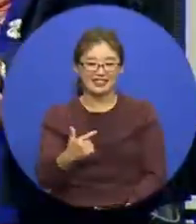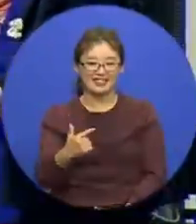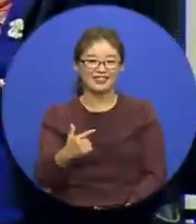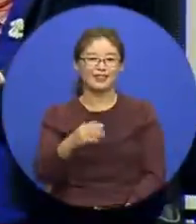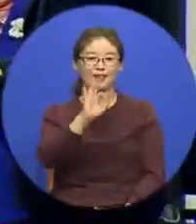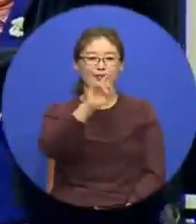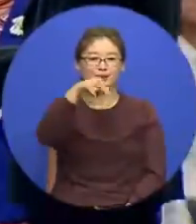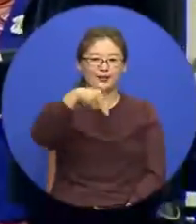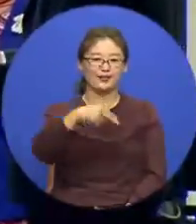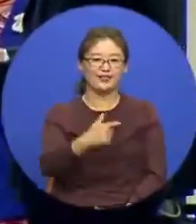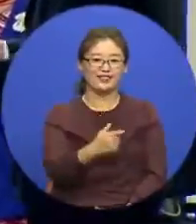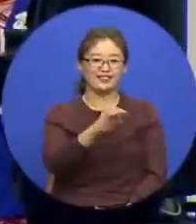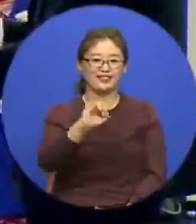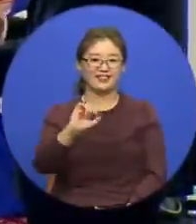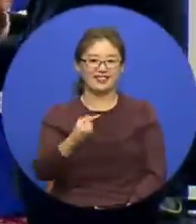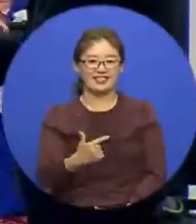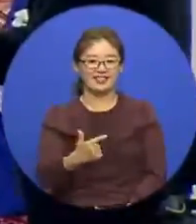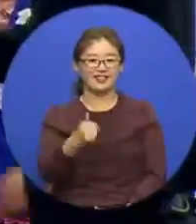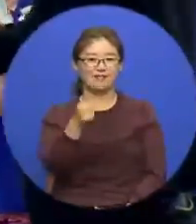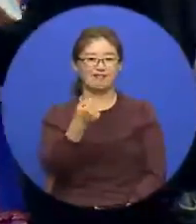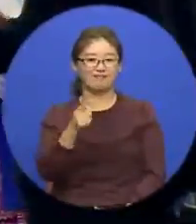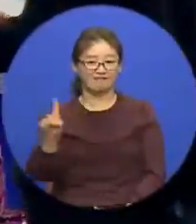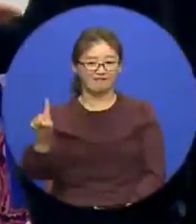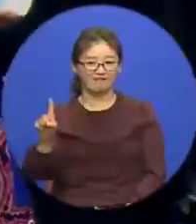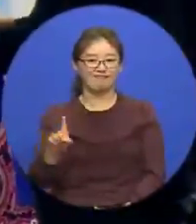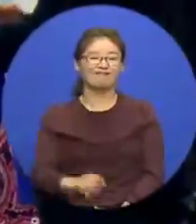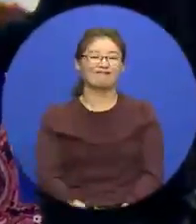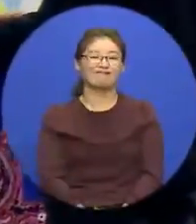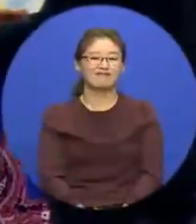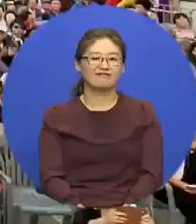김기인, 윤인화.